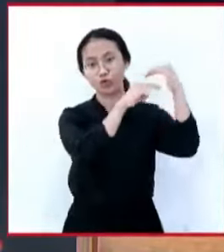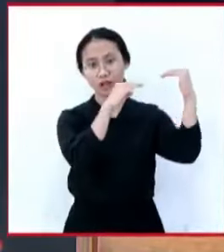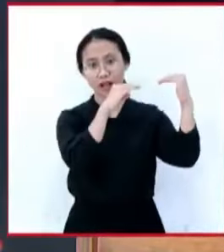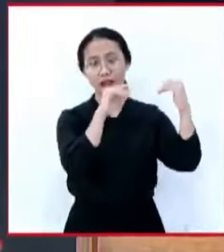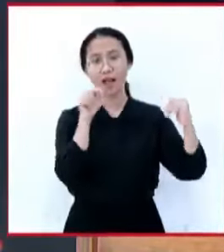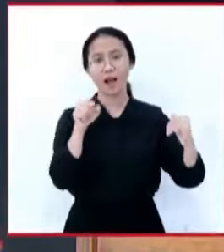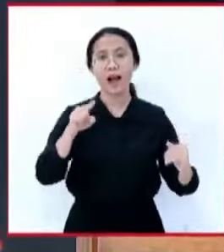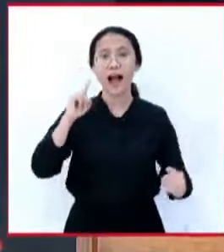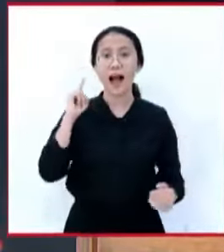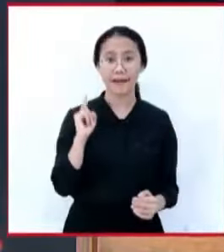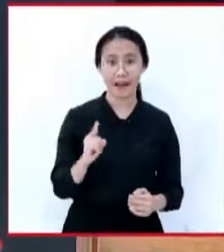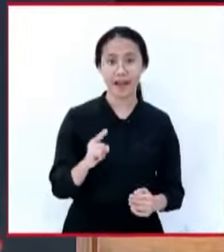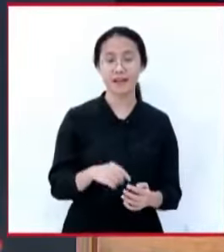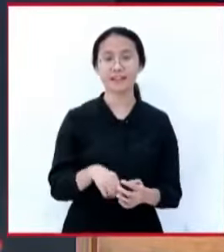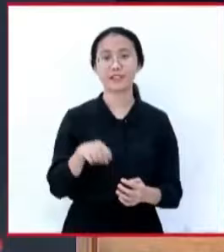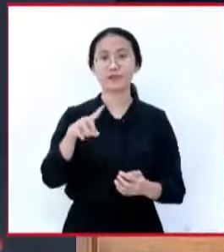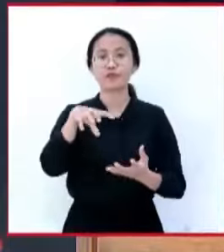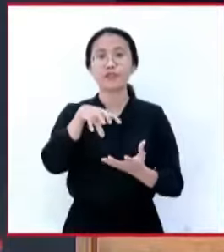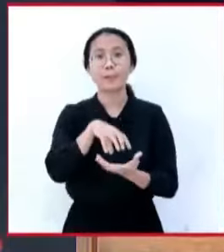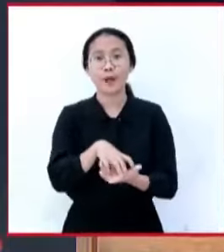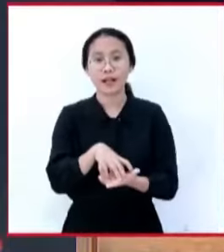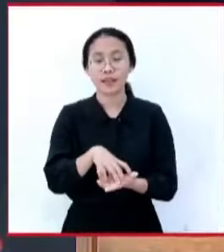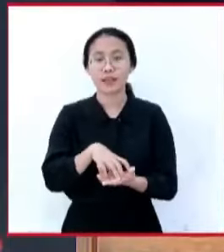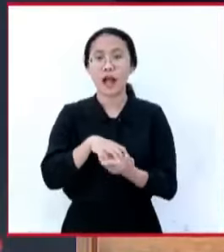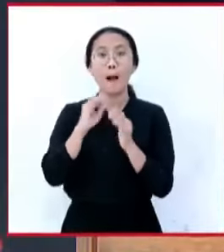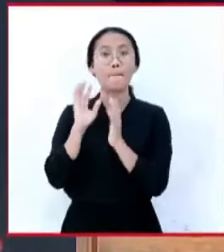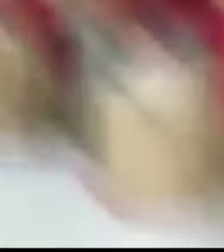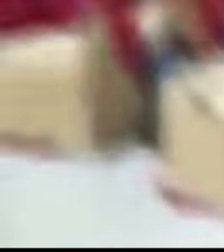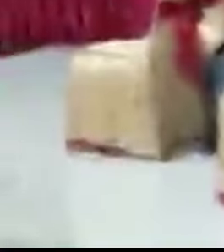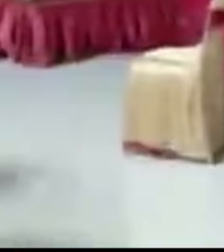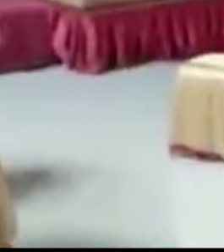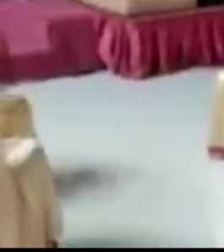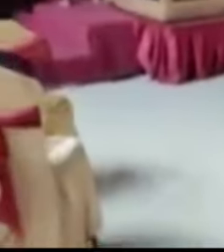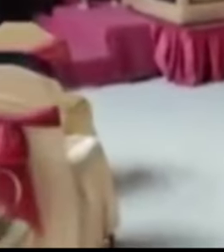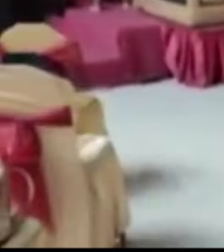karena itu tempat kediaman Bapak kamu